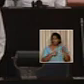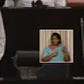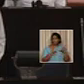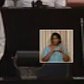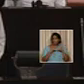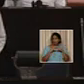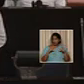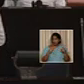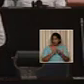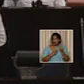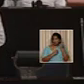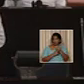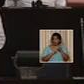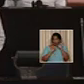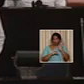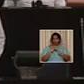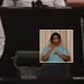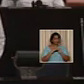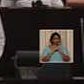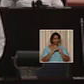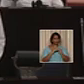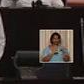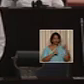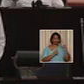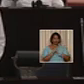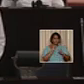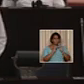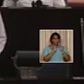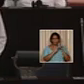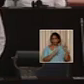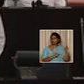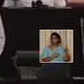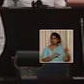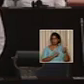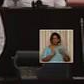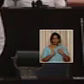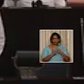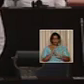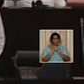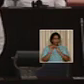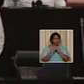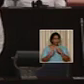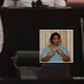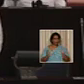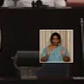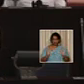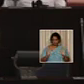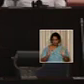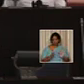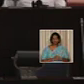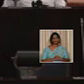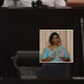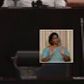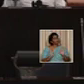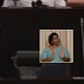बलपत्र निकुत किरीम एवं क्रियाधार म्याक सिद्धुवेने आरक्षक अमात्यांशें अब मगे अमात्यांशे निमे